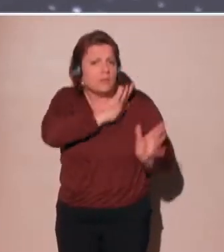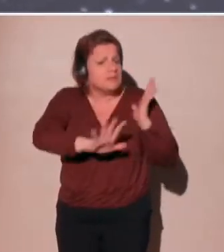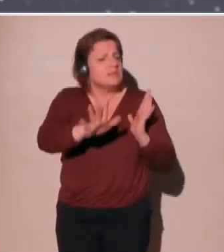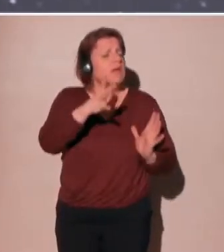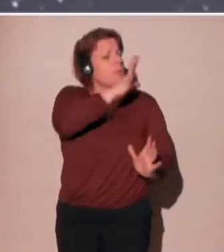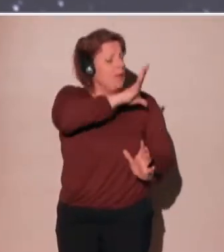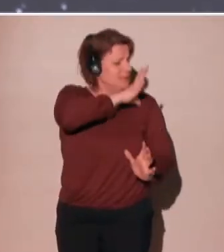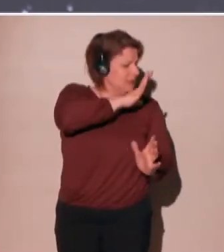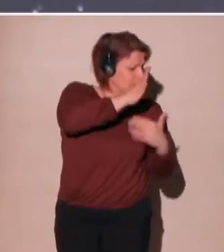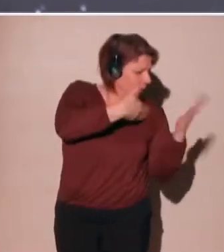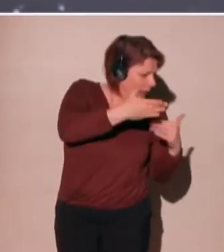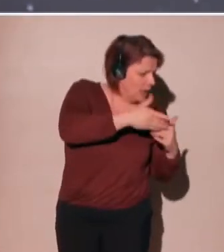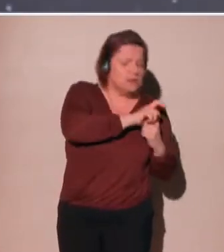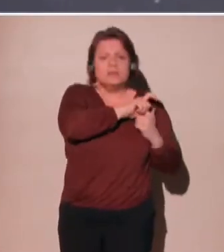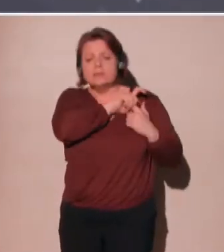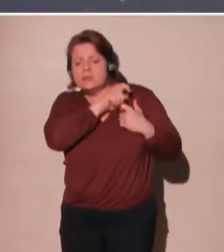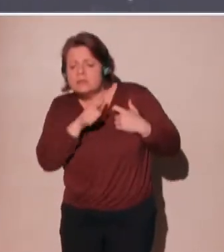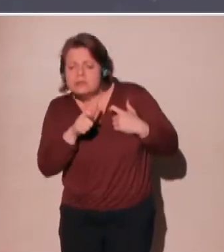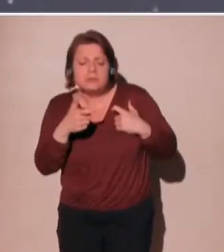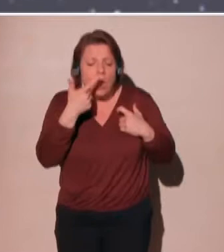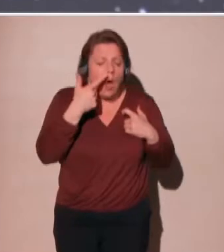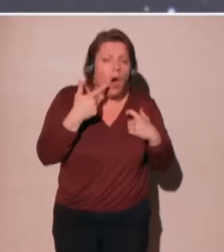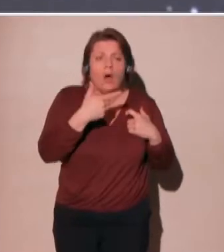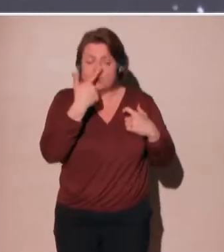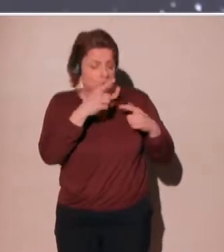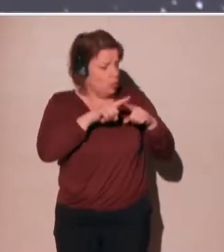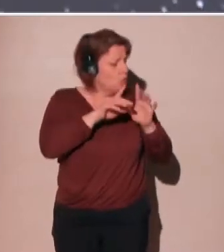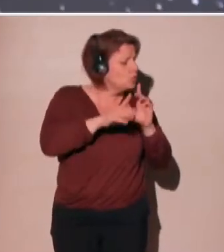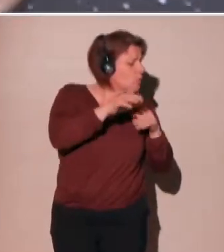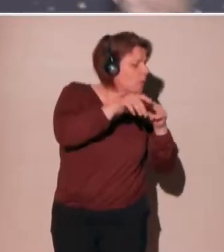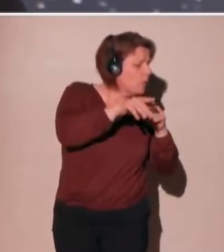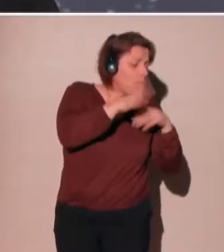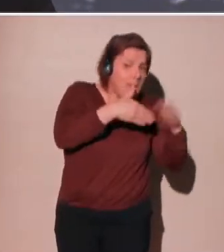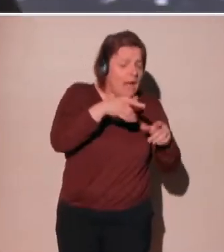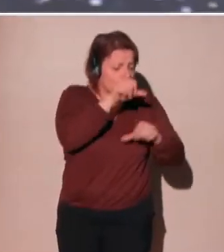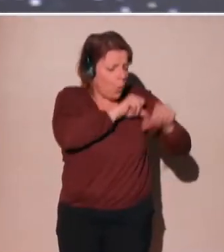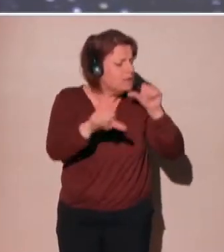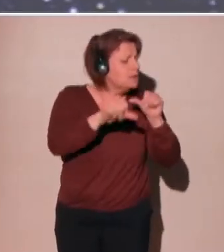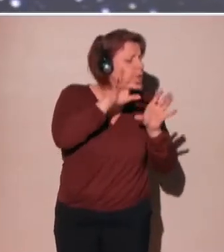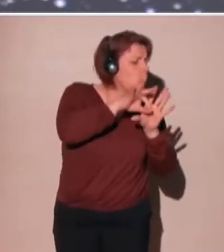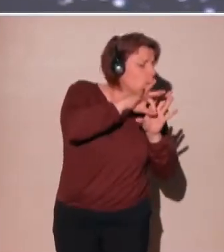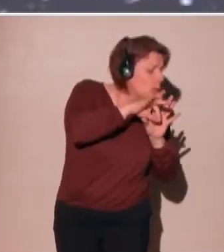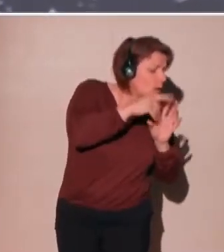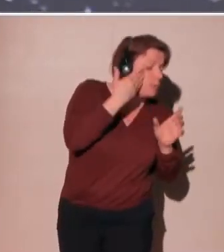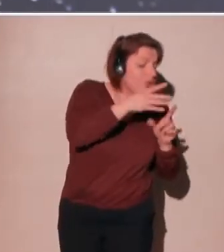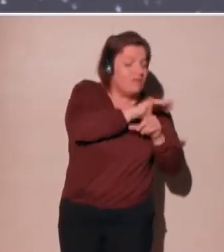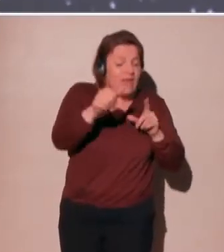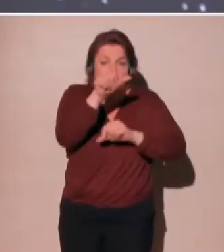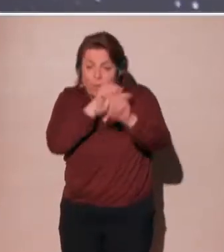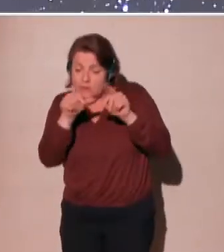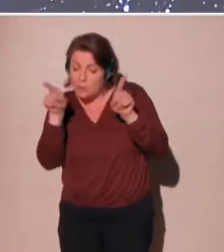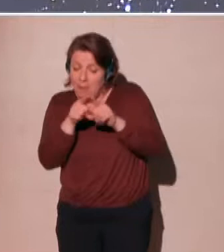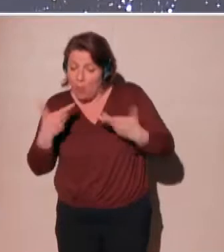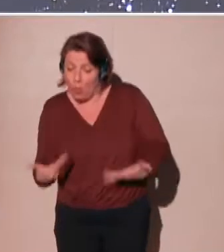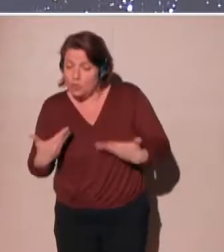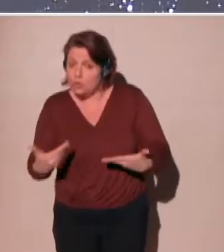dans le passé. On cherche donc quand ça a fonctionné, quelles étaient les conditions préalables et est-ce que si on reproduit ces conditions, est-ce qu'on